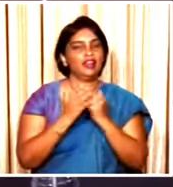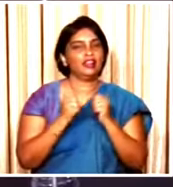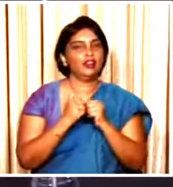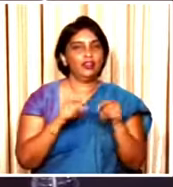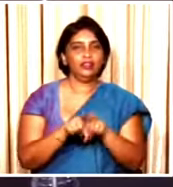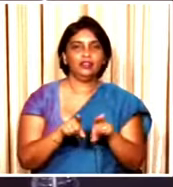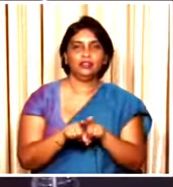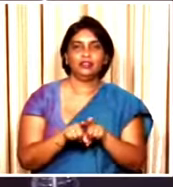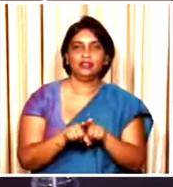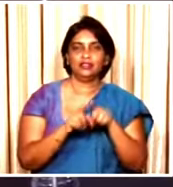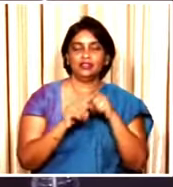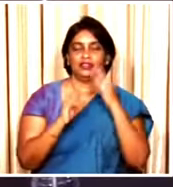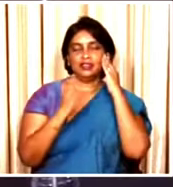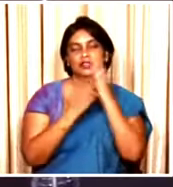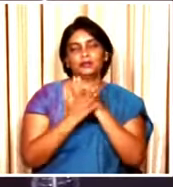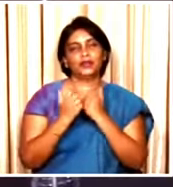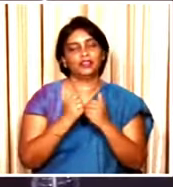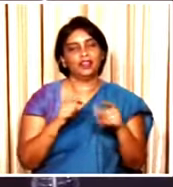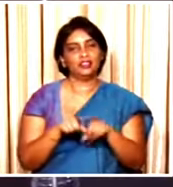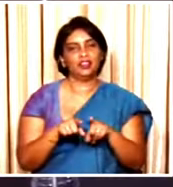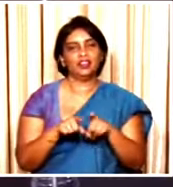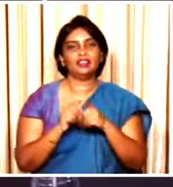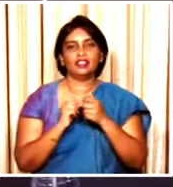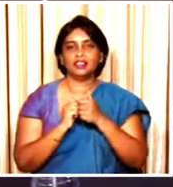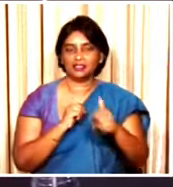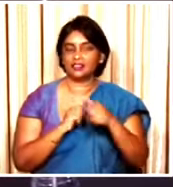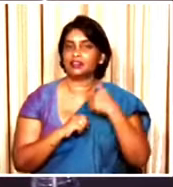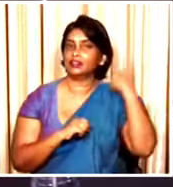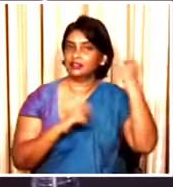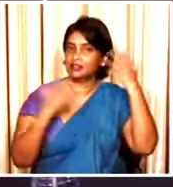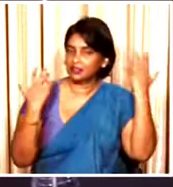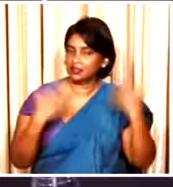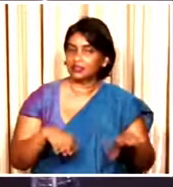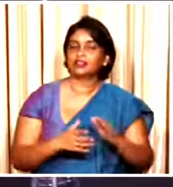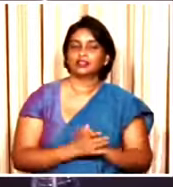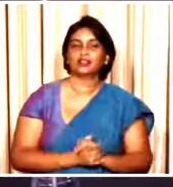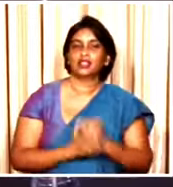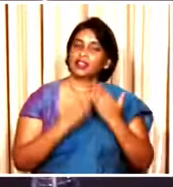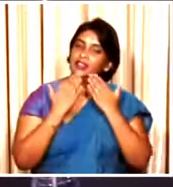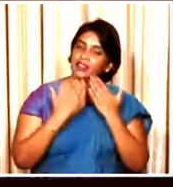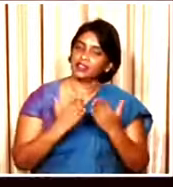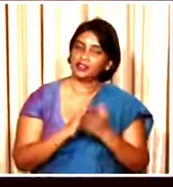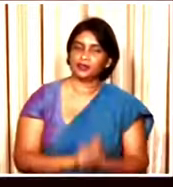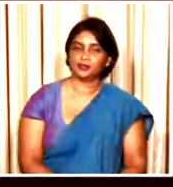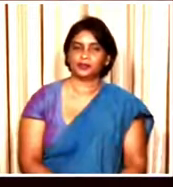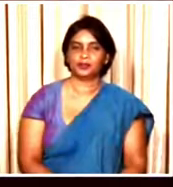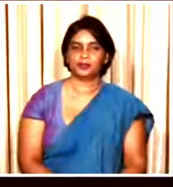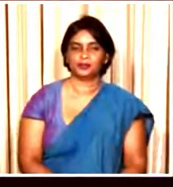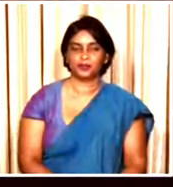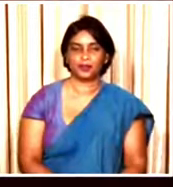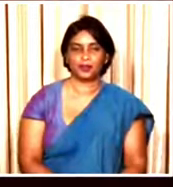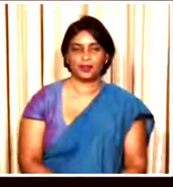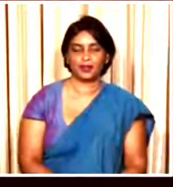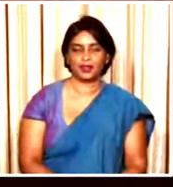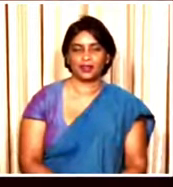ගරු සභාවට ජනතාවට දැන ගැනීම සඳහා ප්‍රකාශ කරමින් මගේ කතාව අවසන් කරනවා ස්තුතියි බොහොම ස්තුතියි